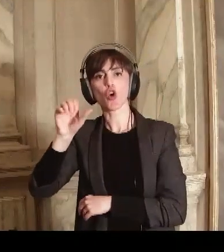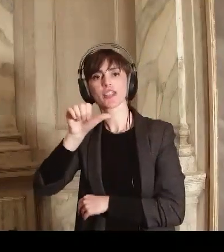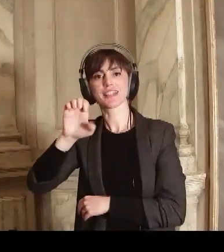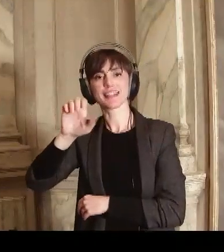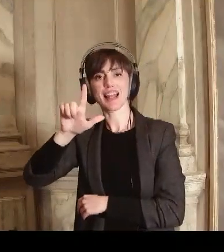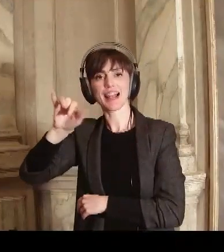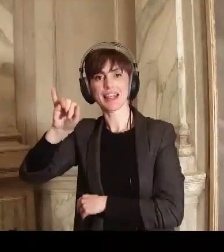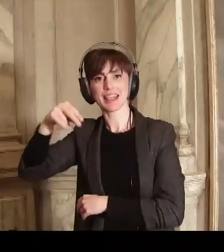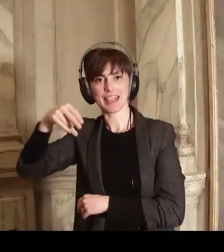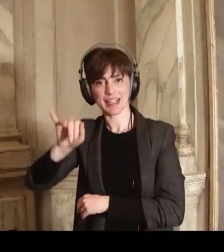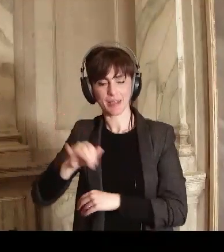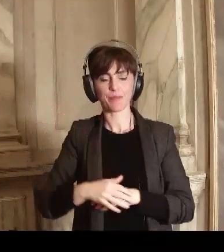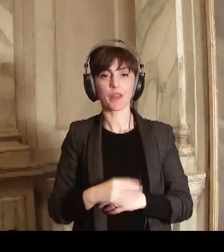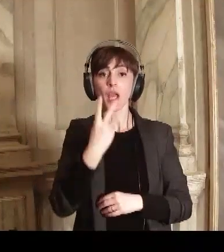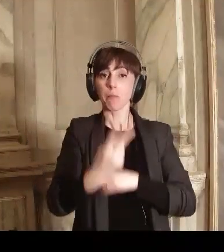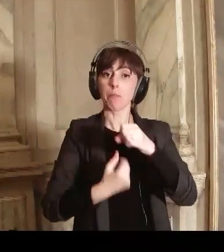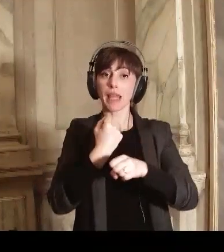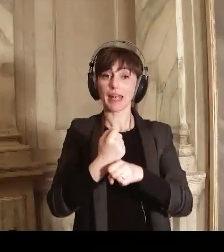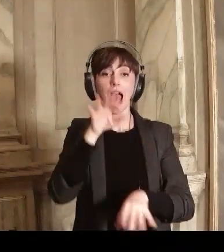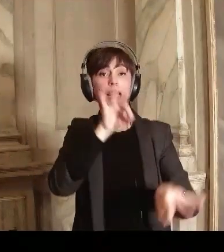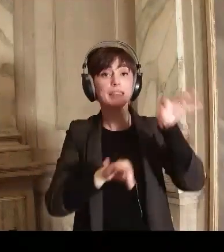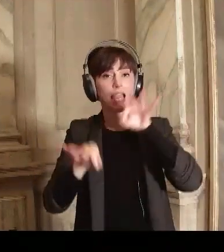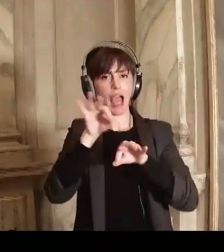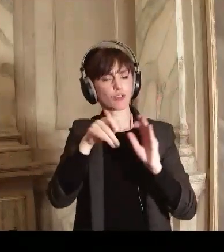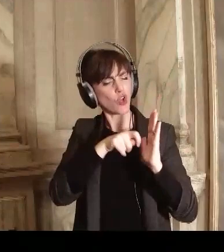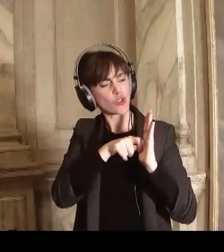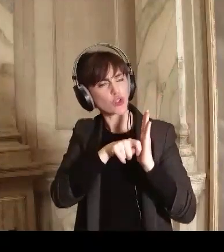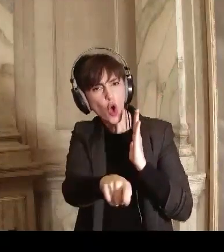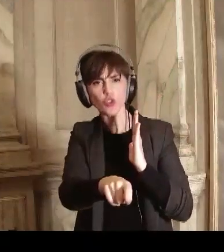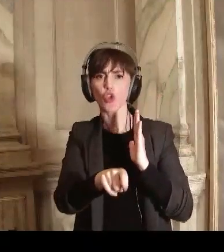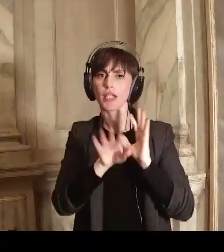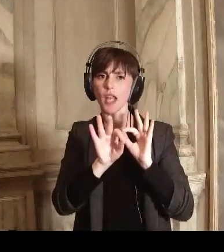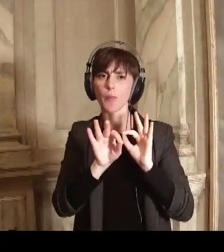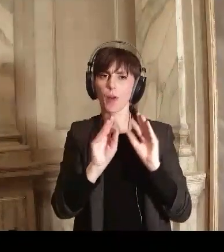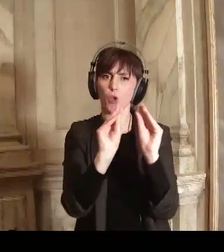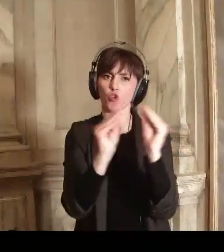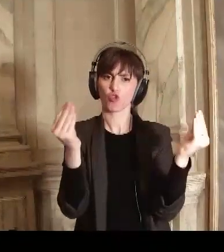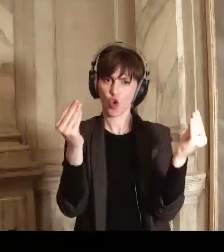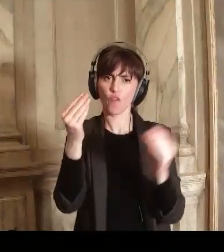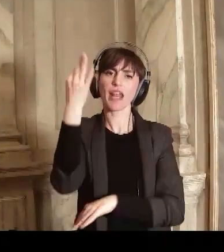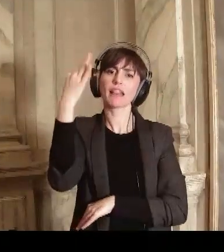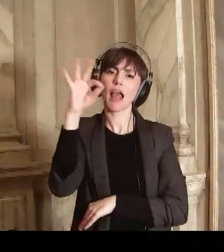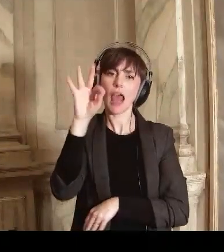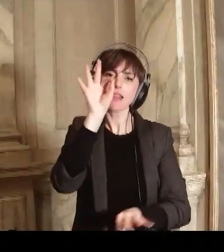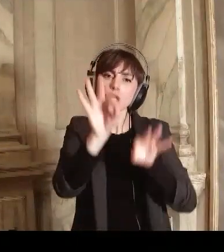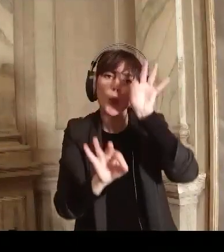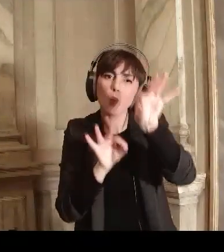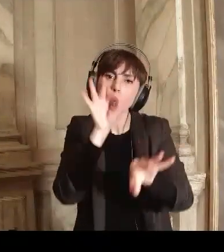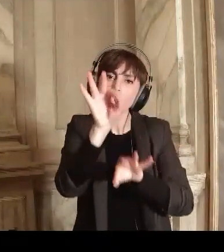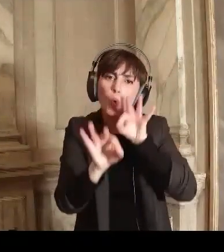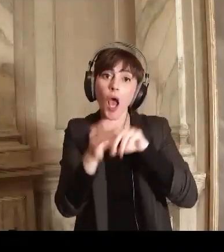due produzioni, rimarca la sua volontà di cura verso i nuovi talenti per rendere stabili le fondamenta di